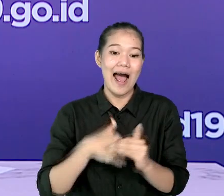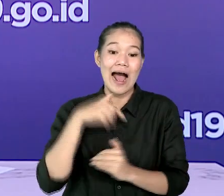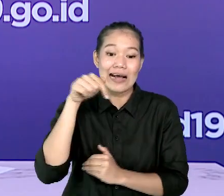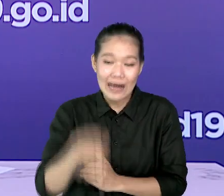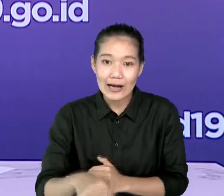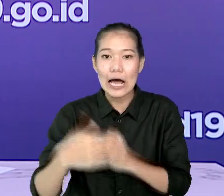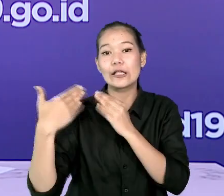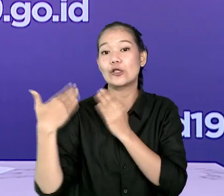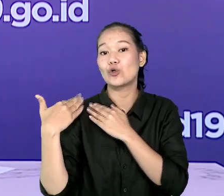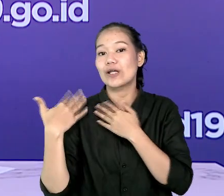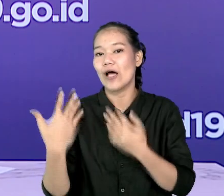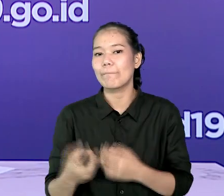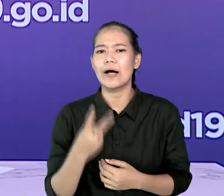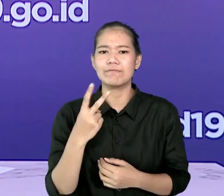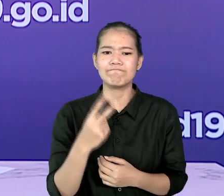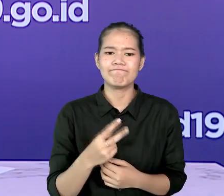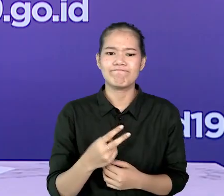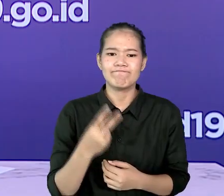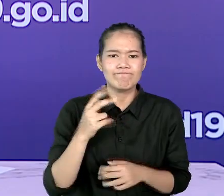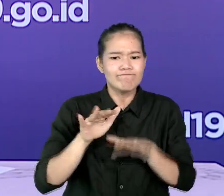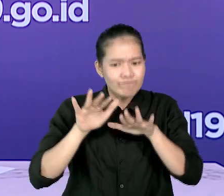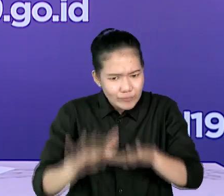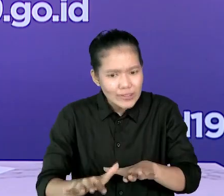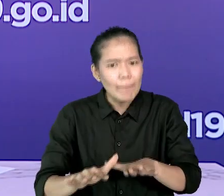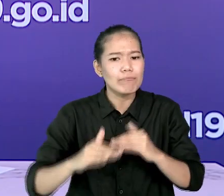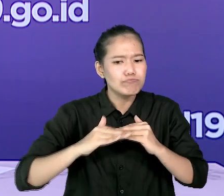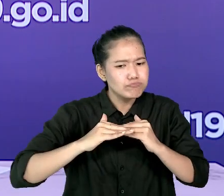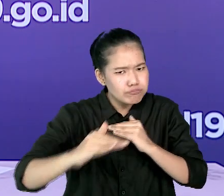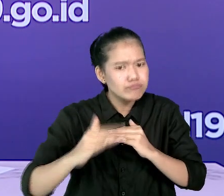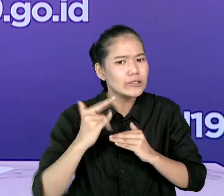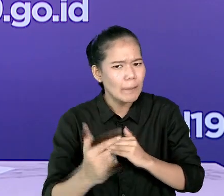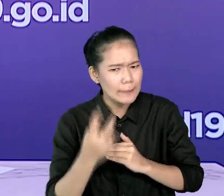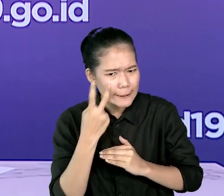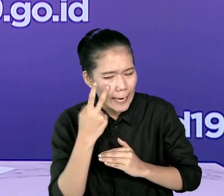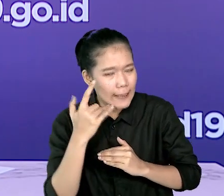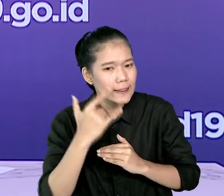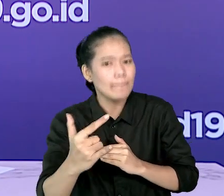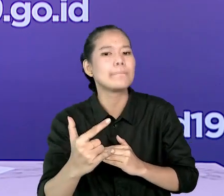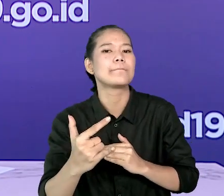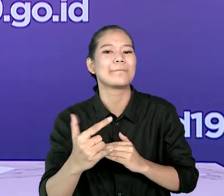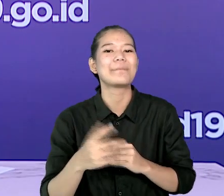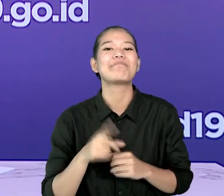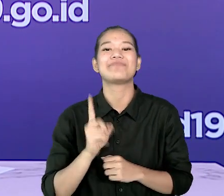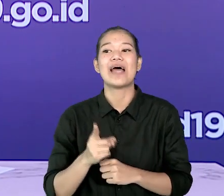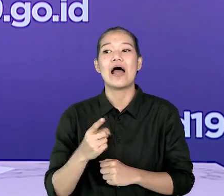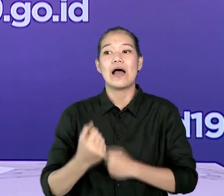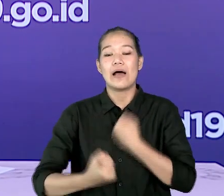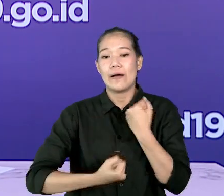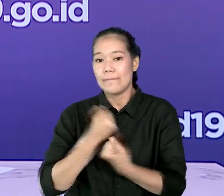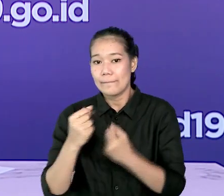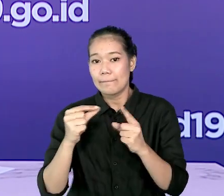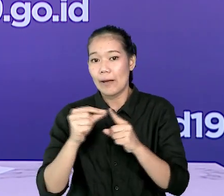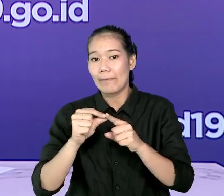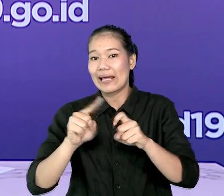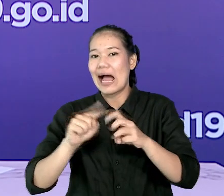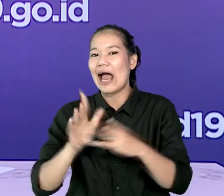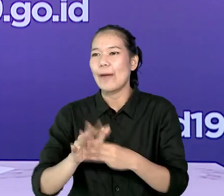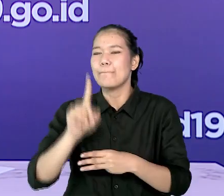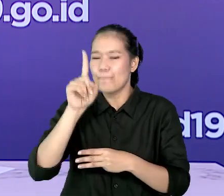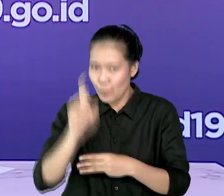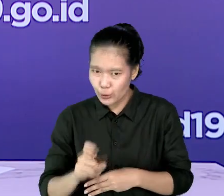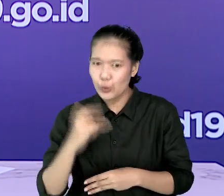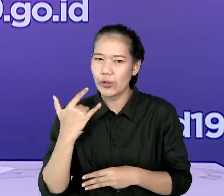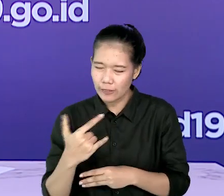adalah menjaga agar tidak kembali terjadi lonjakan kasus. Pelaksanaan kebijakan PPKM perlu untuk